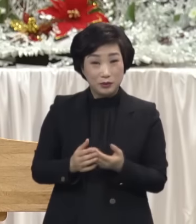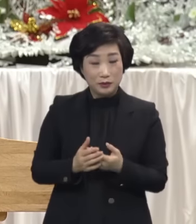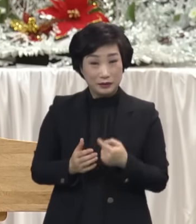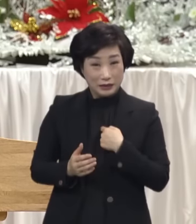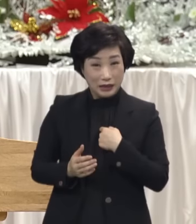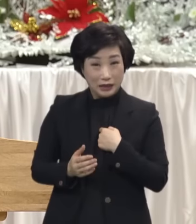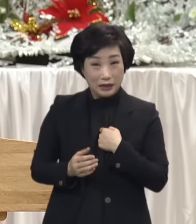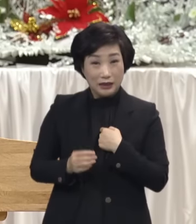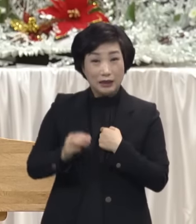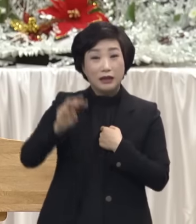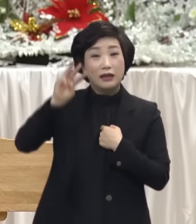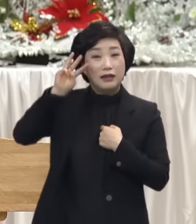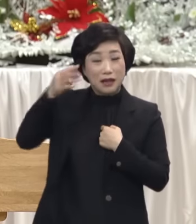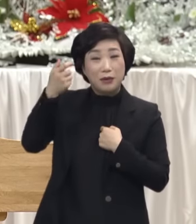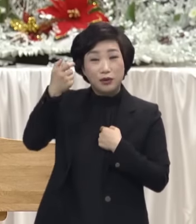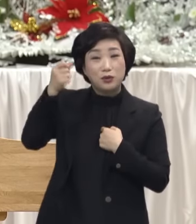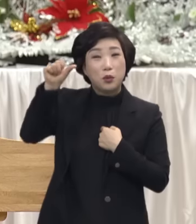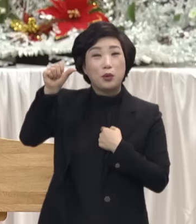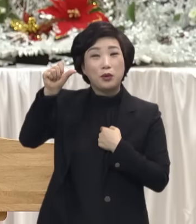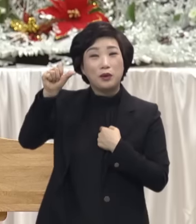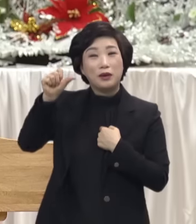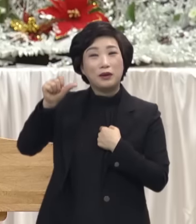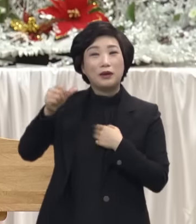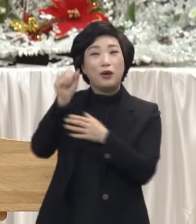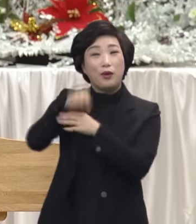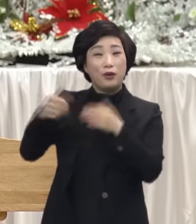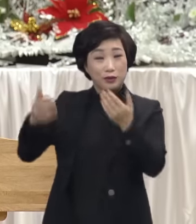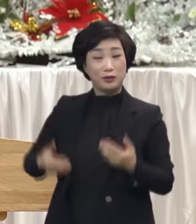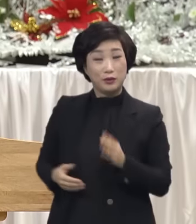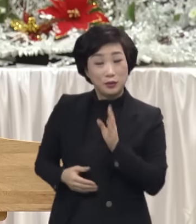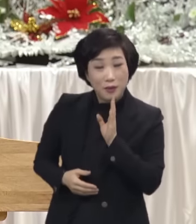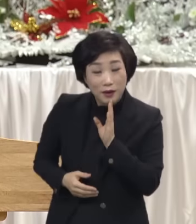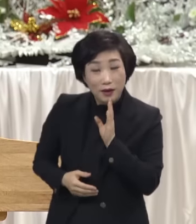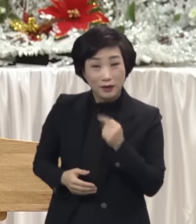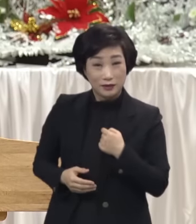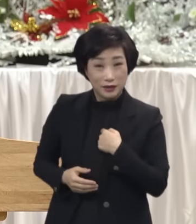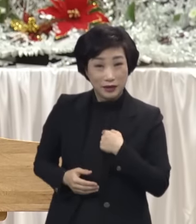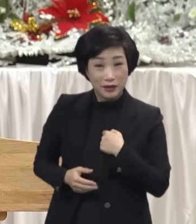내게 365일을 주었는데 주님 앞에